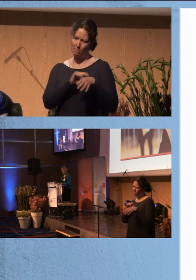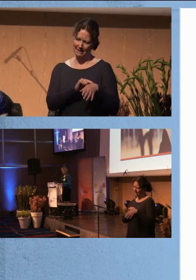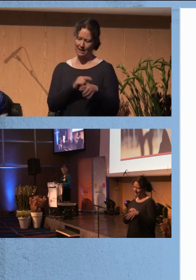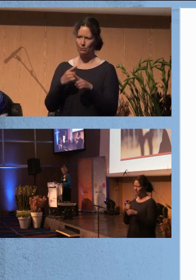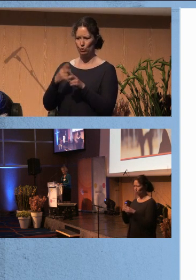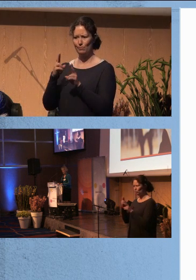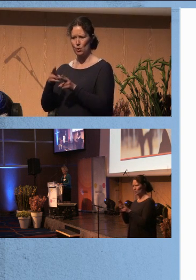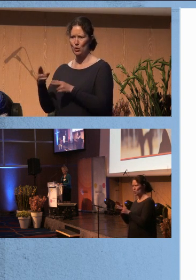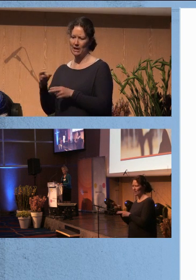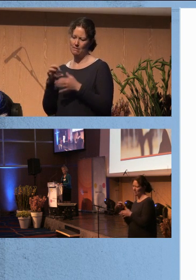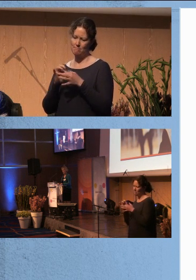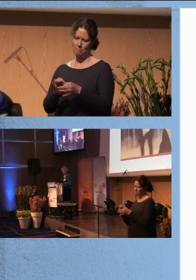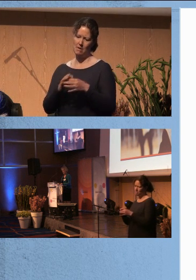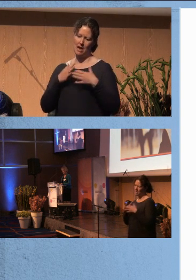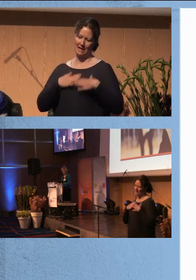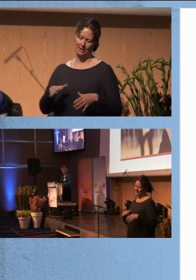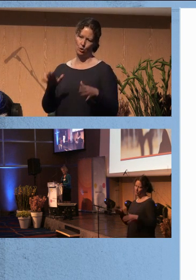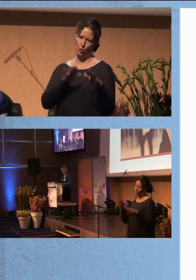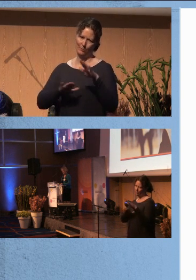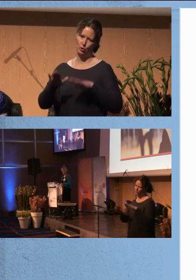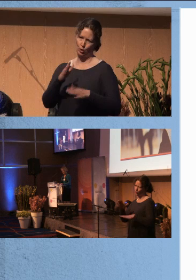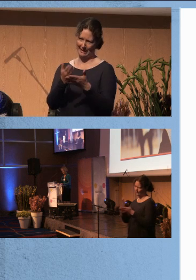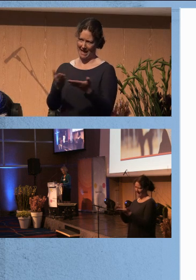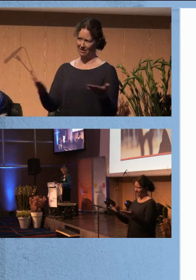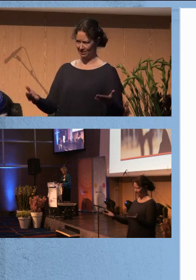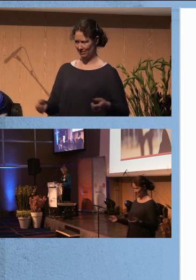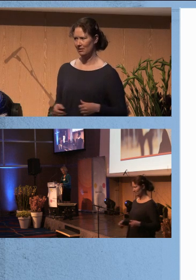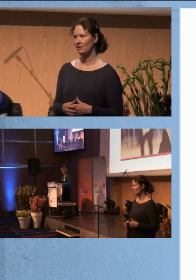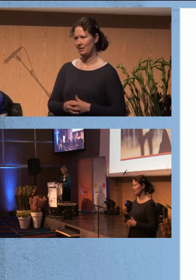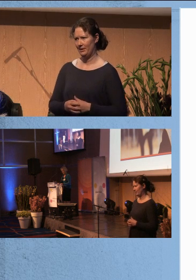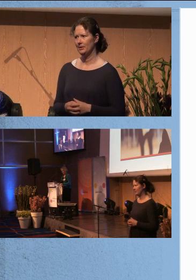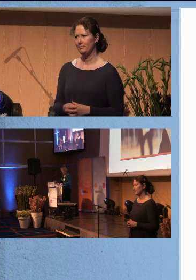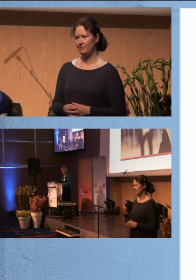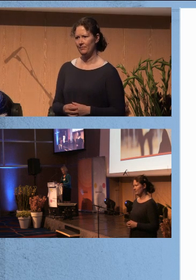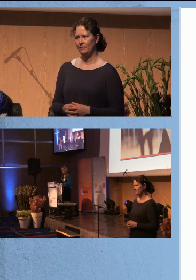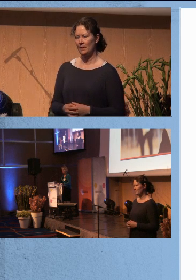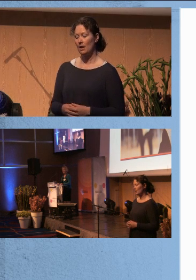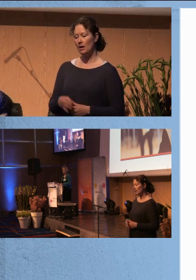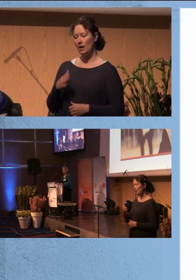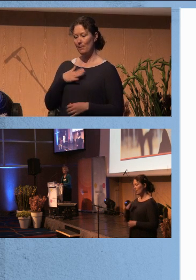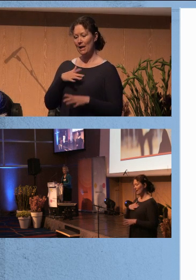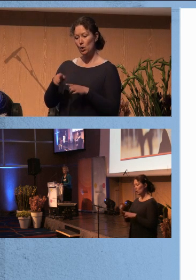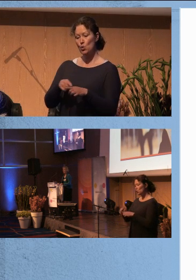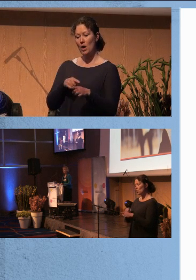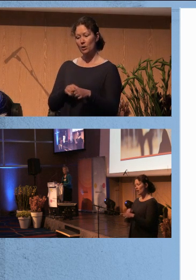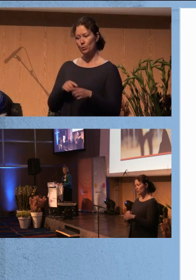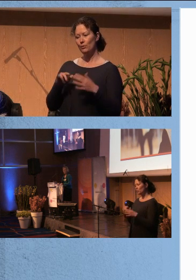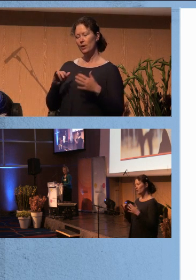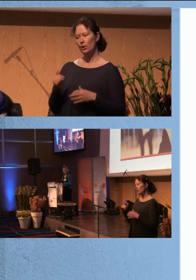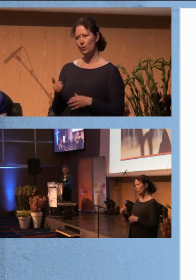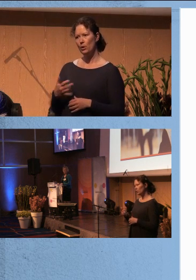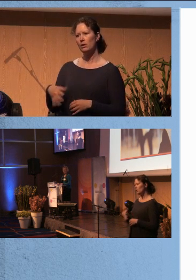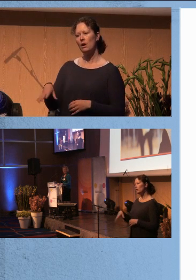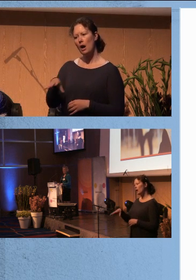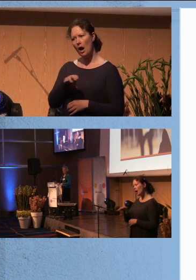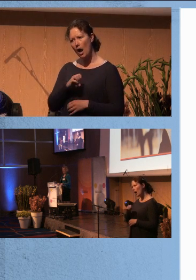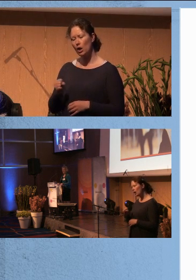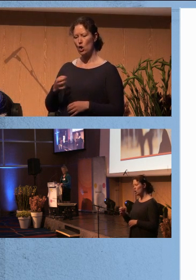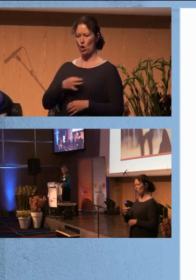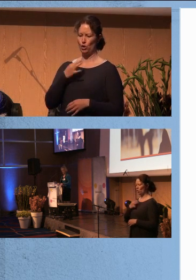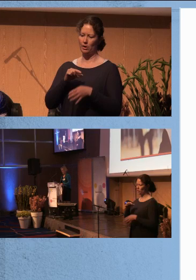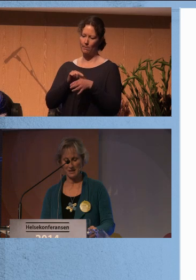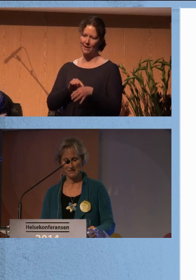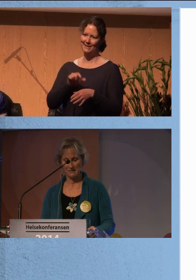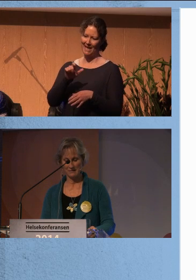brukere I helse- og omsorgstjenestene. Mitt utgangspunkt at alle ønsker